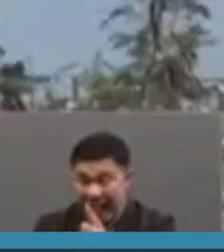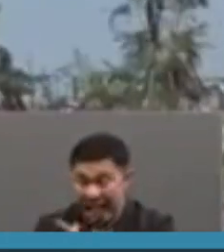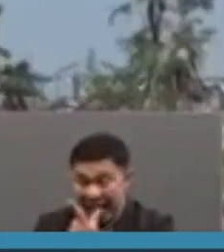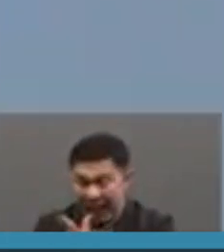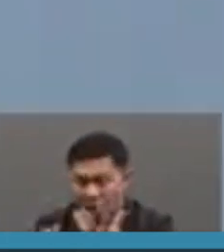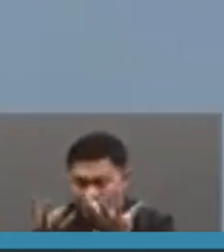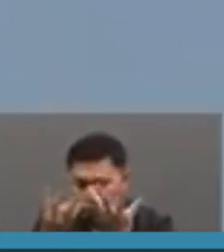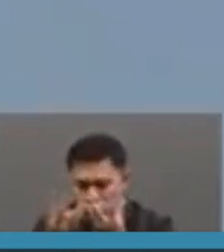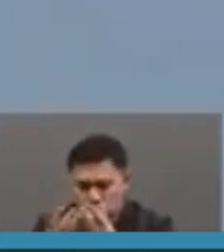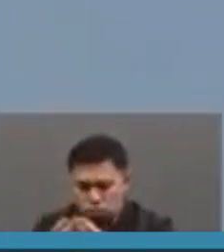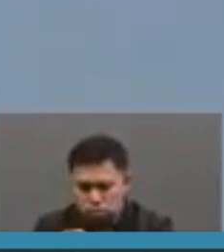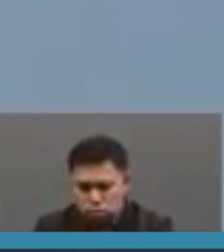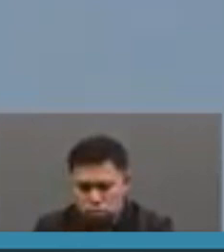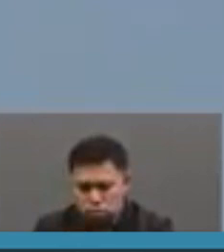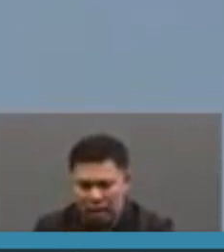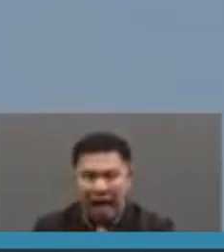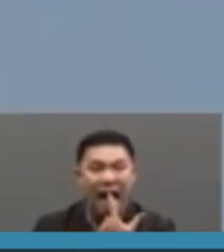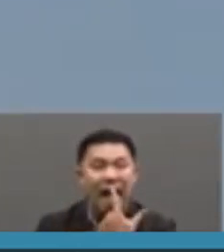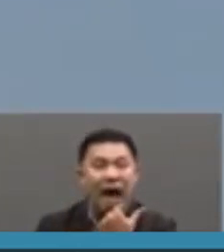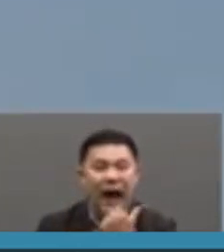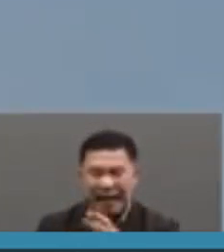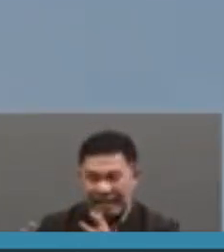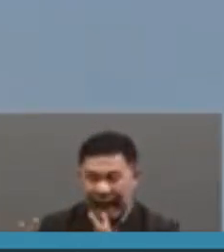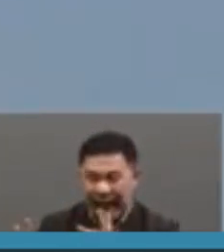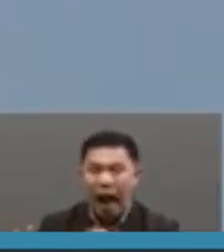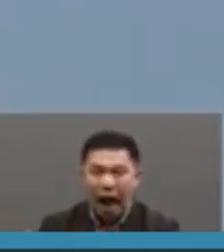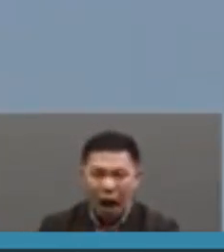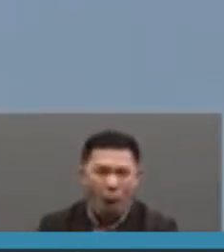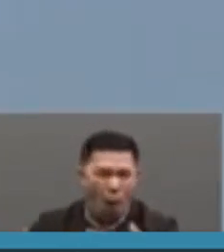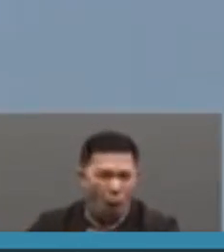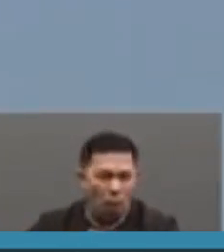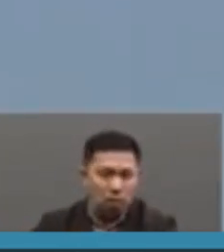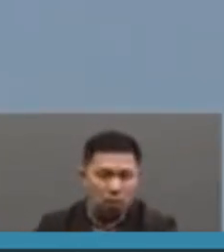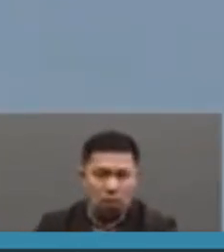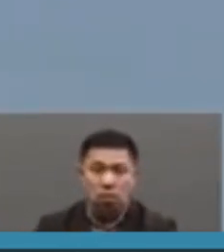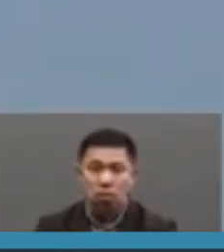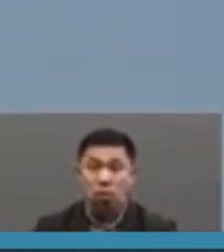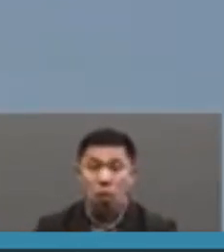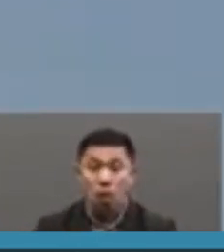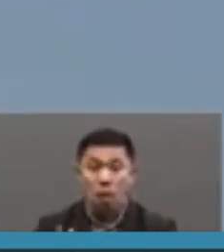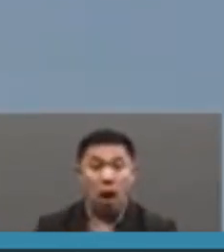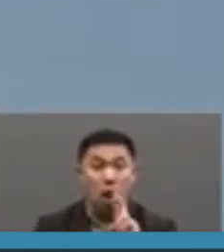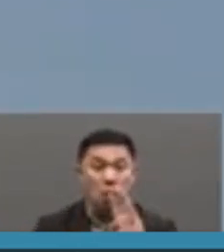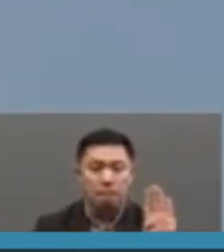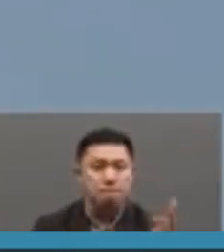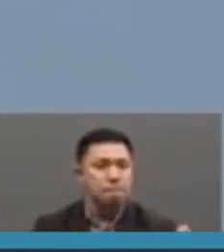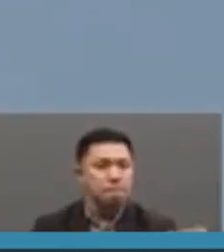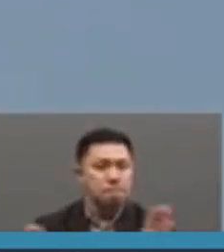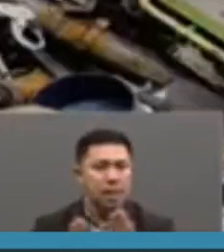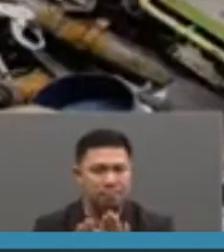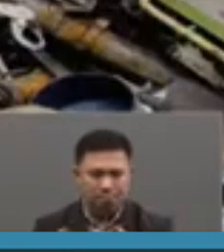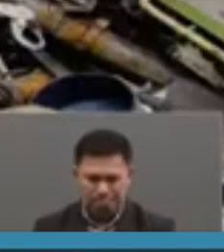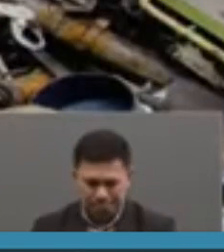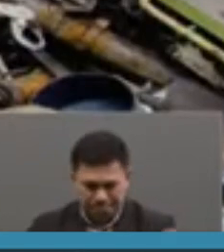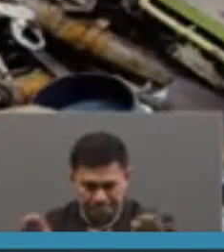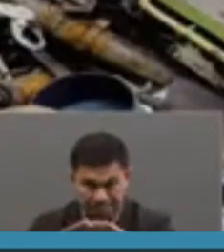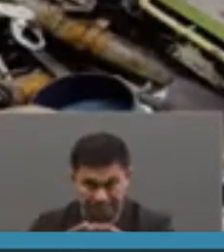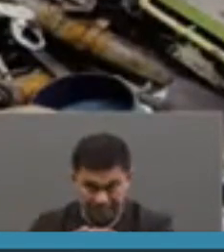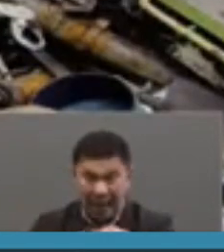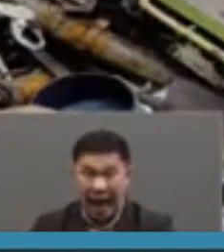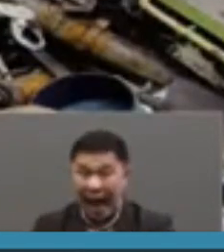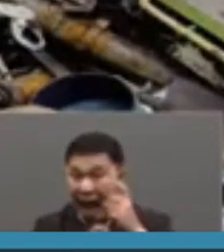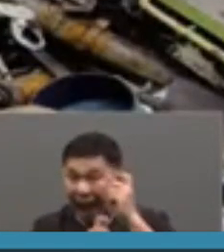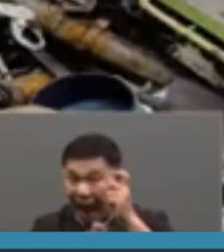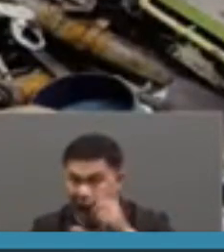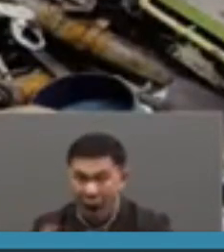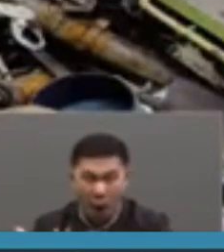นเปื้อนในสินค้าเกษตรอย่างแน่นอนโดยขอให้ความมั่นใจว่าสินค้าเกษตรมีความปลอดภัย 100% จากการตรว